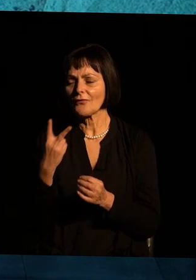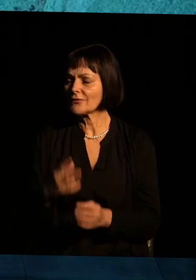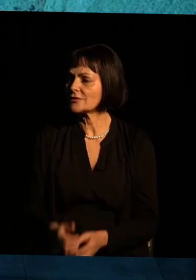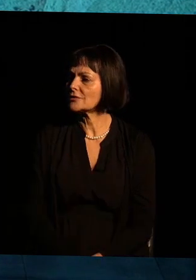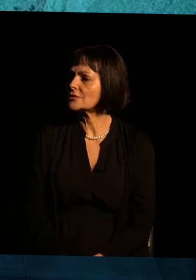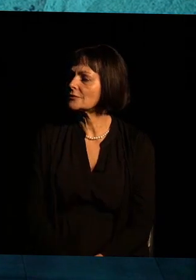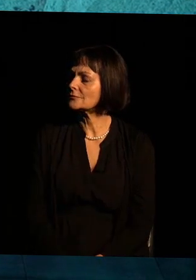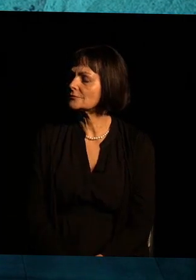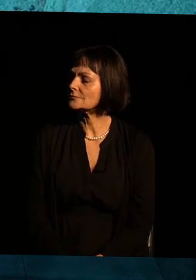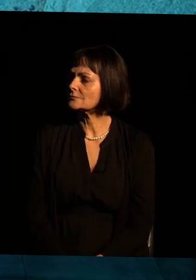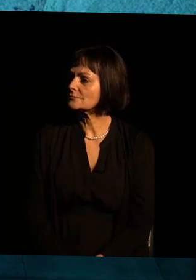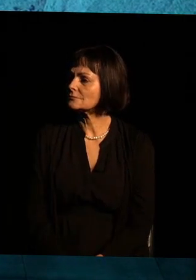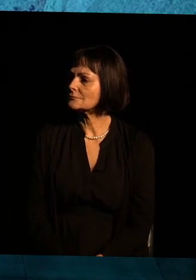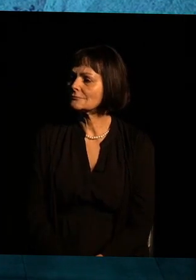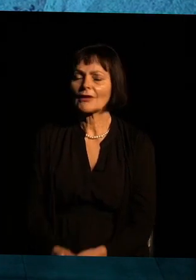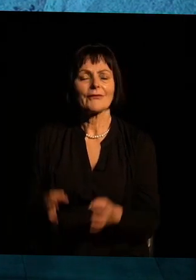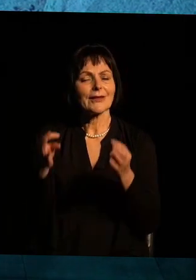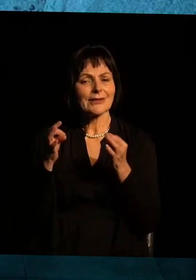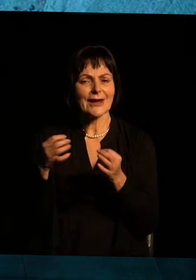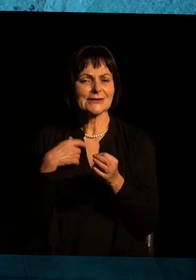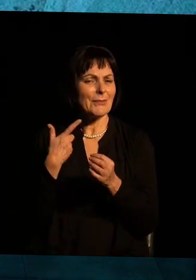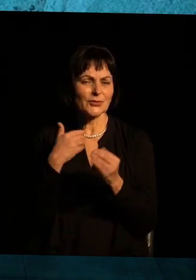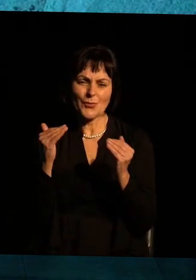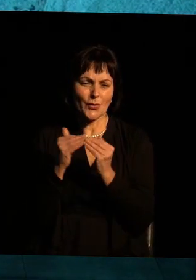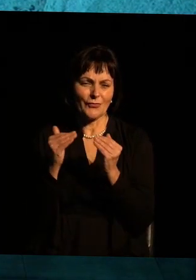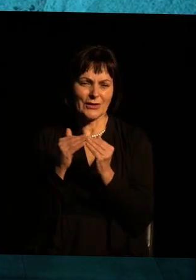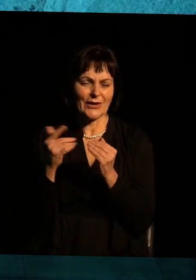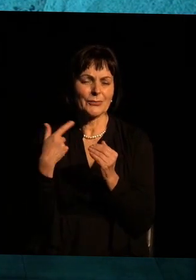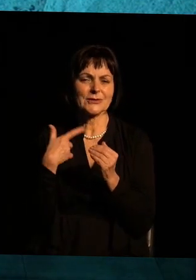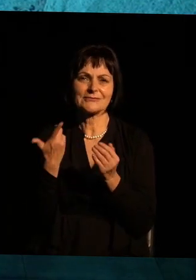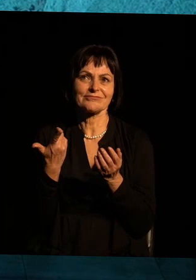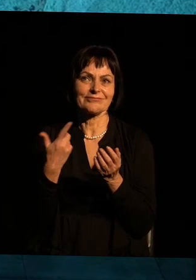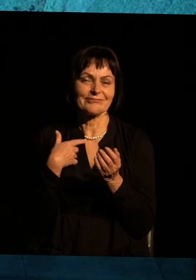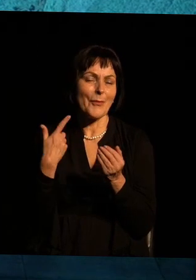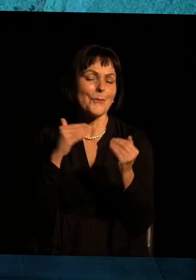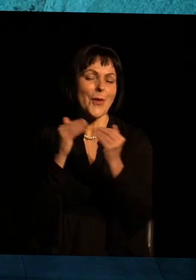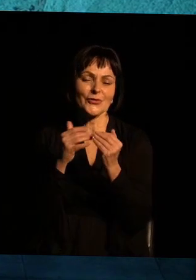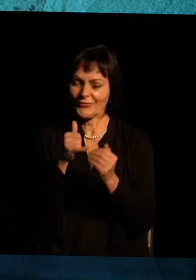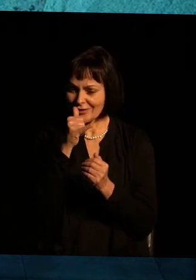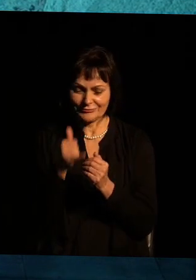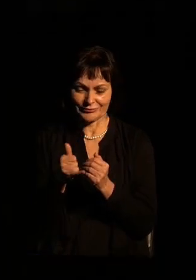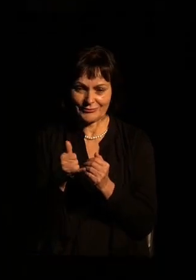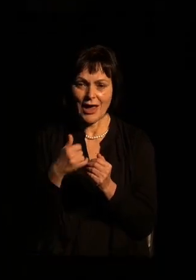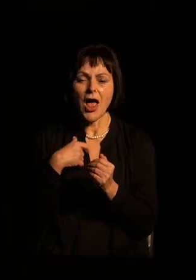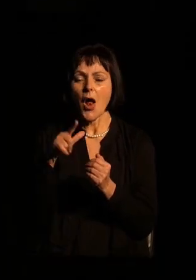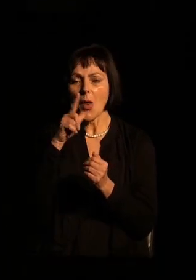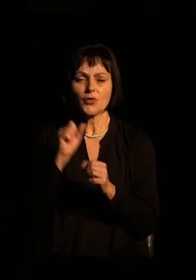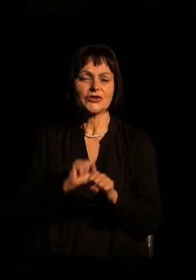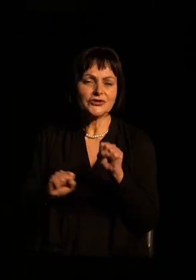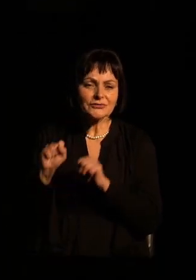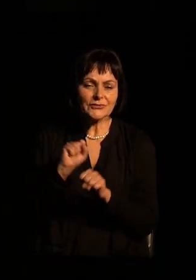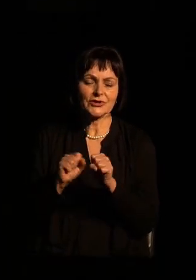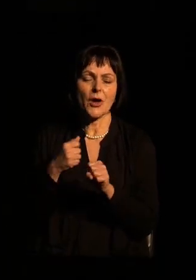skały? No teraz oczywiście to nie ma co porównywać, bo to jest kosmos, jest nieporównywalne warunki. Ludzie są